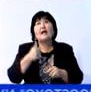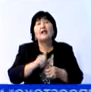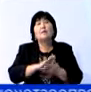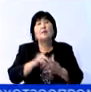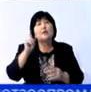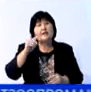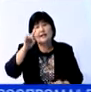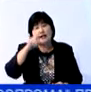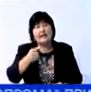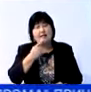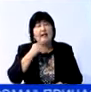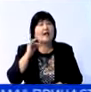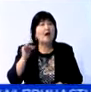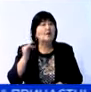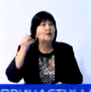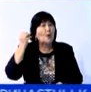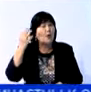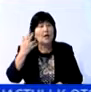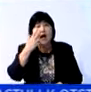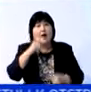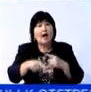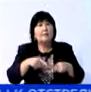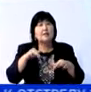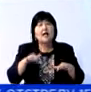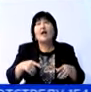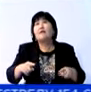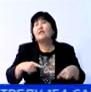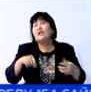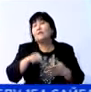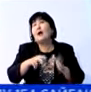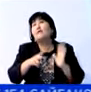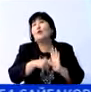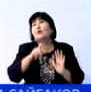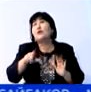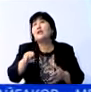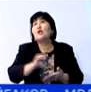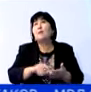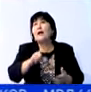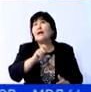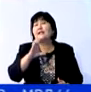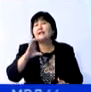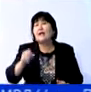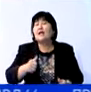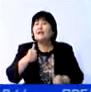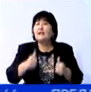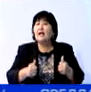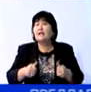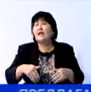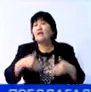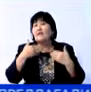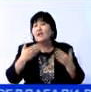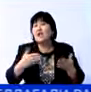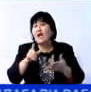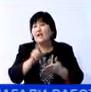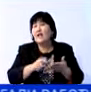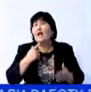– знание казахского языка, истории, культуры, обычаев и традиций. Финал прошли 8 человек. Они писали эссе, состязались в выразительном чтении,